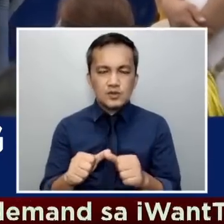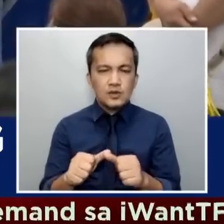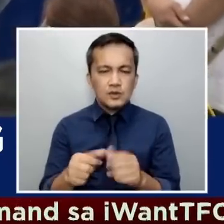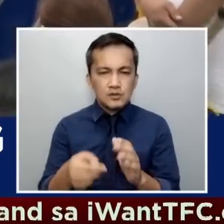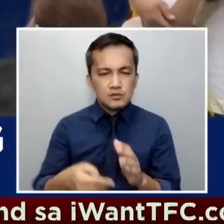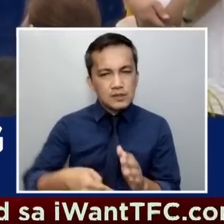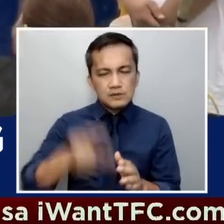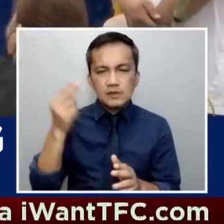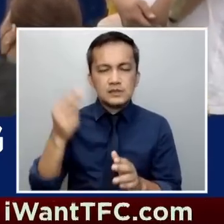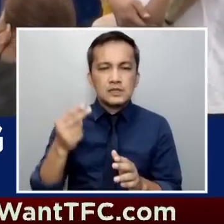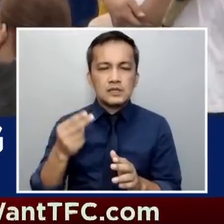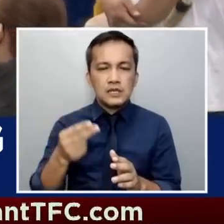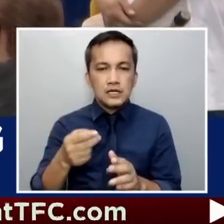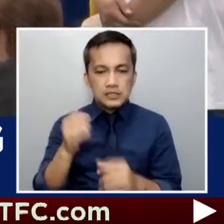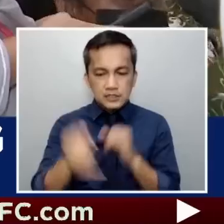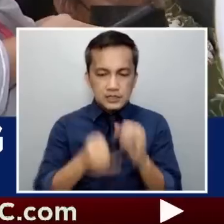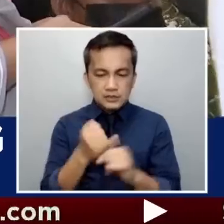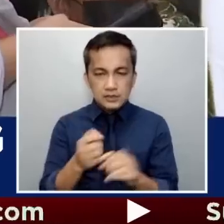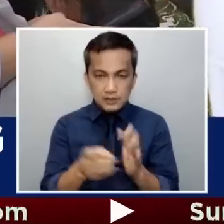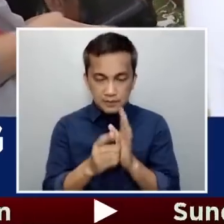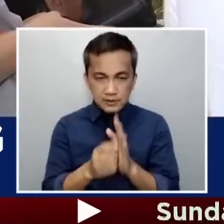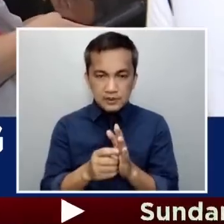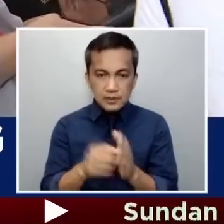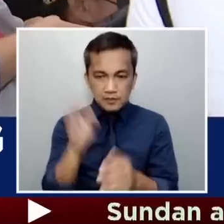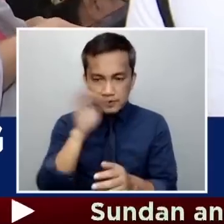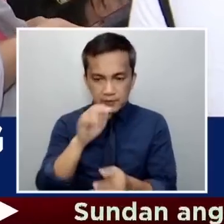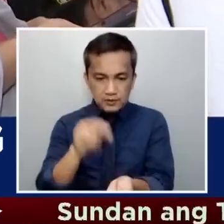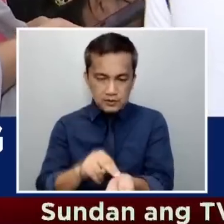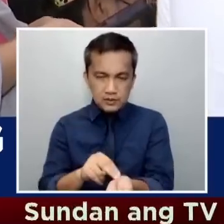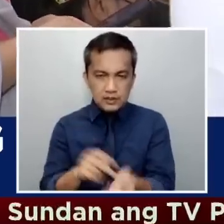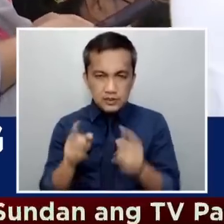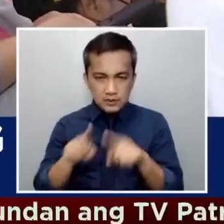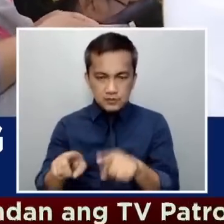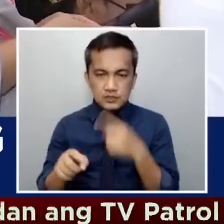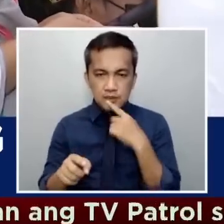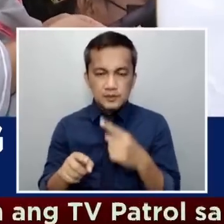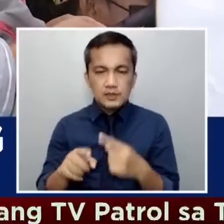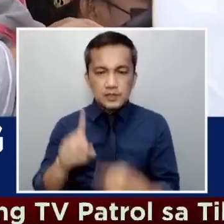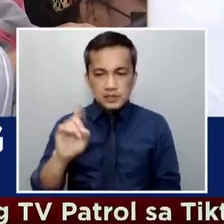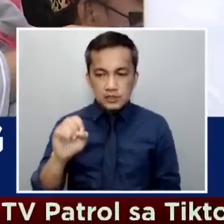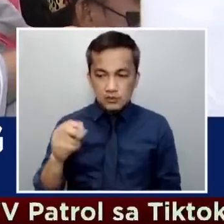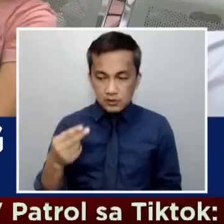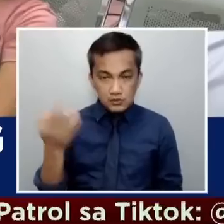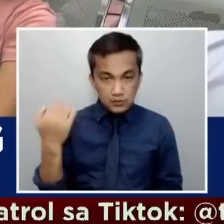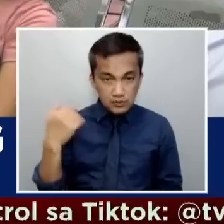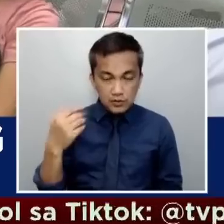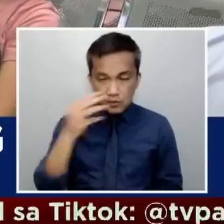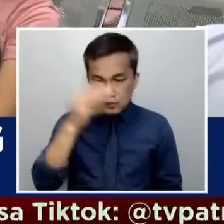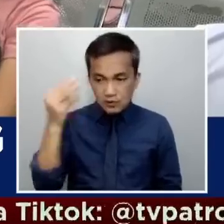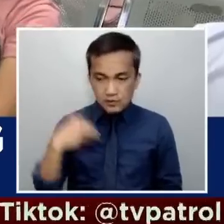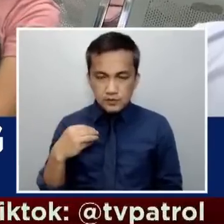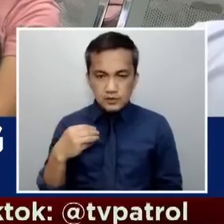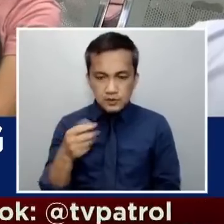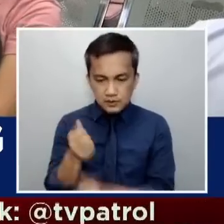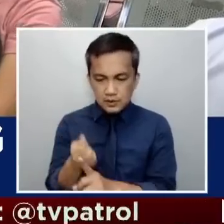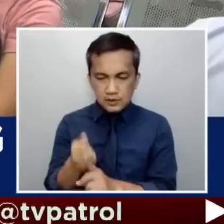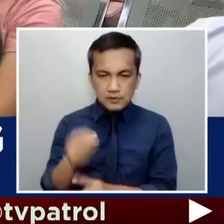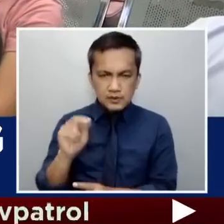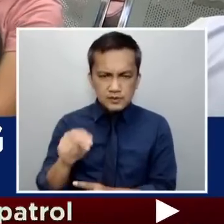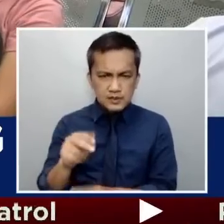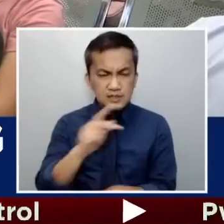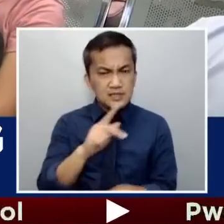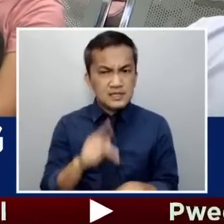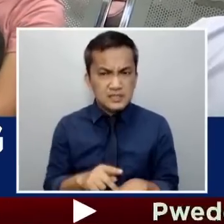Pinoy nurses. Pero kasabay nito, sinabi rin ng Department of Health noong Marso ang sariling pangangailangan ng